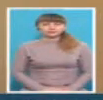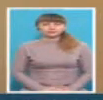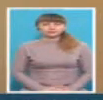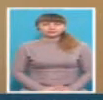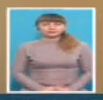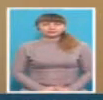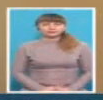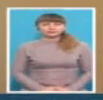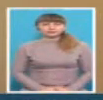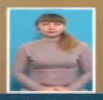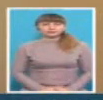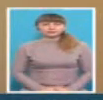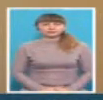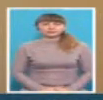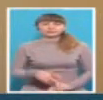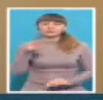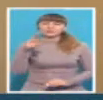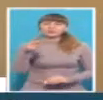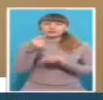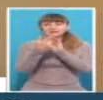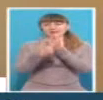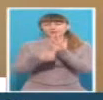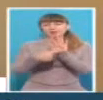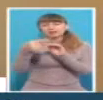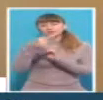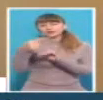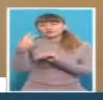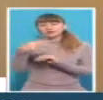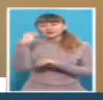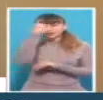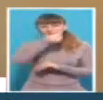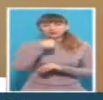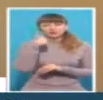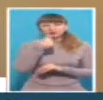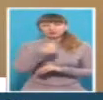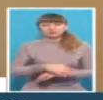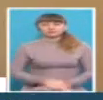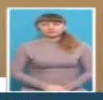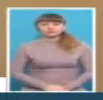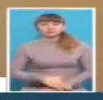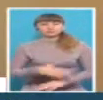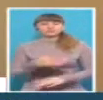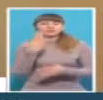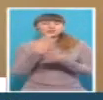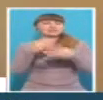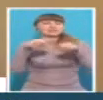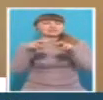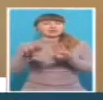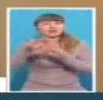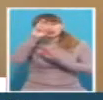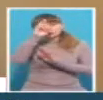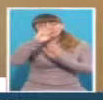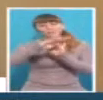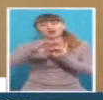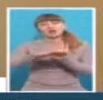2017-2021 жылға мемлекеттік бағдарлама қабылданған. Осы мемлекеттік бағдарлама бойынша субсидиялау мәселелері бойынша